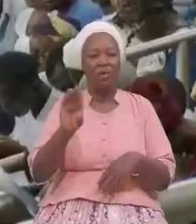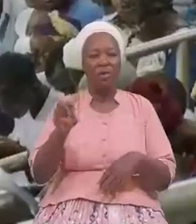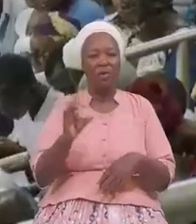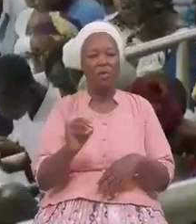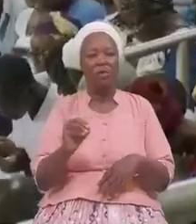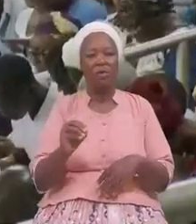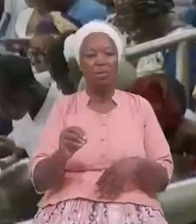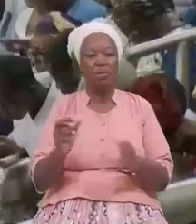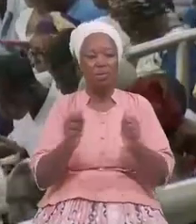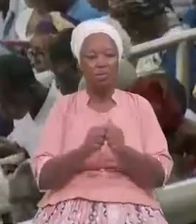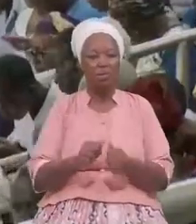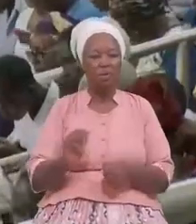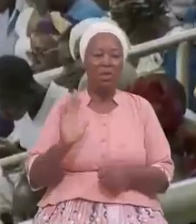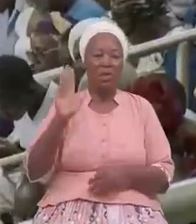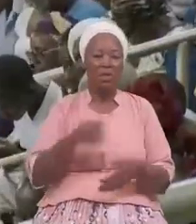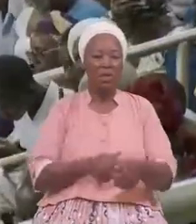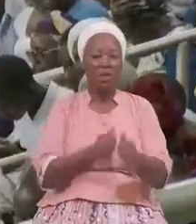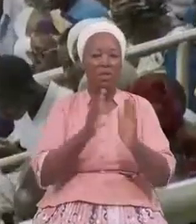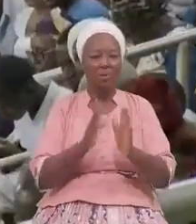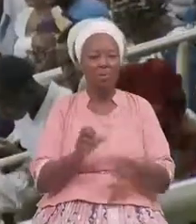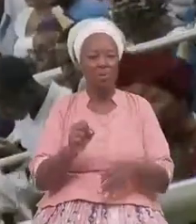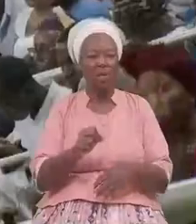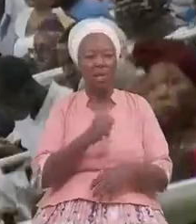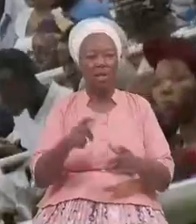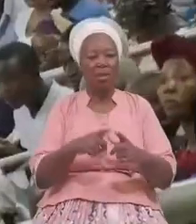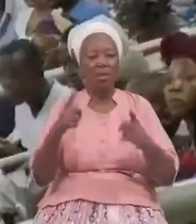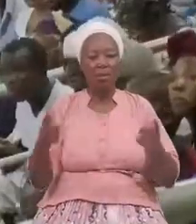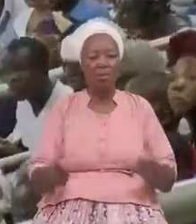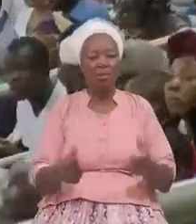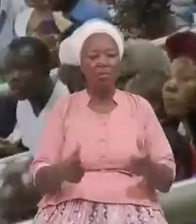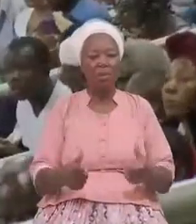disciples, une assez grande foule,